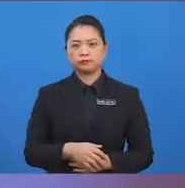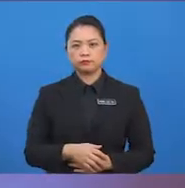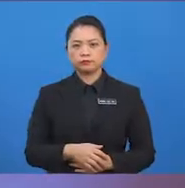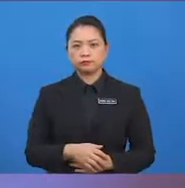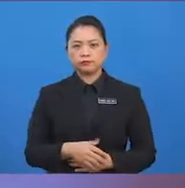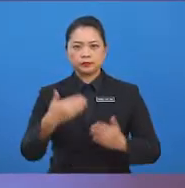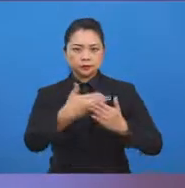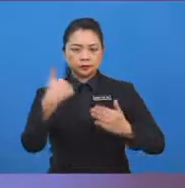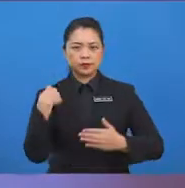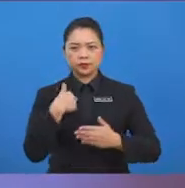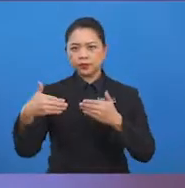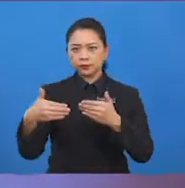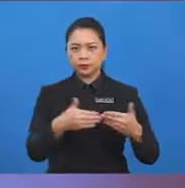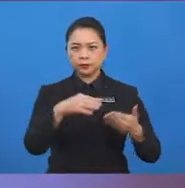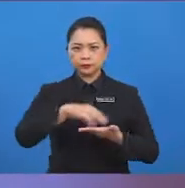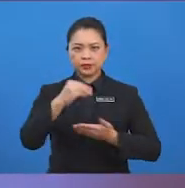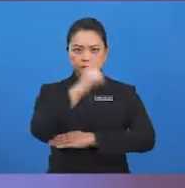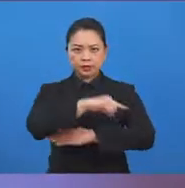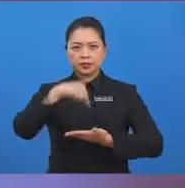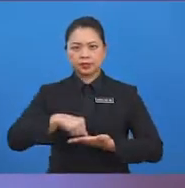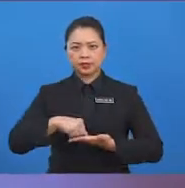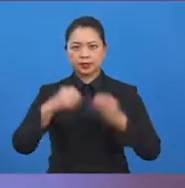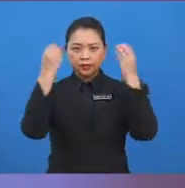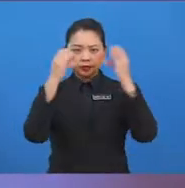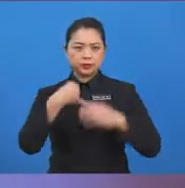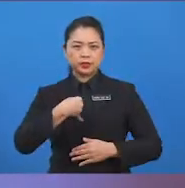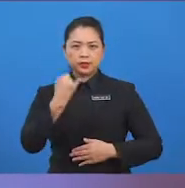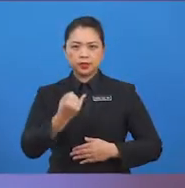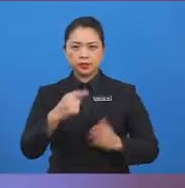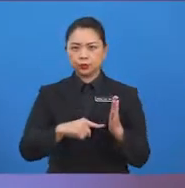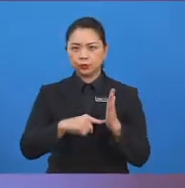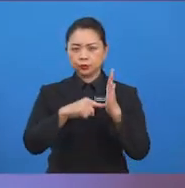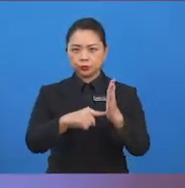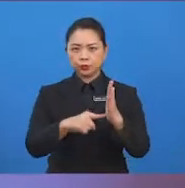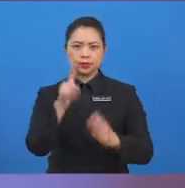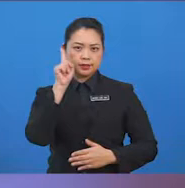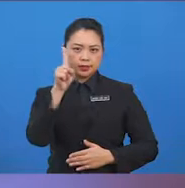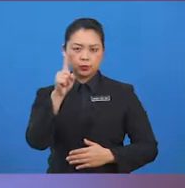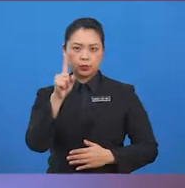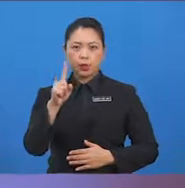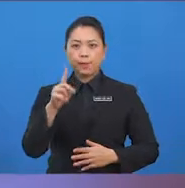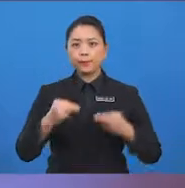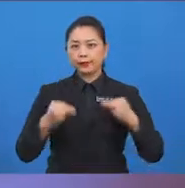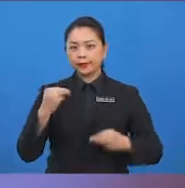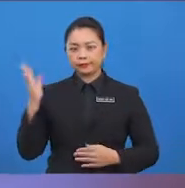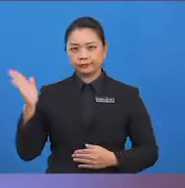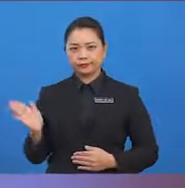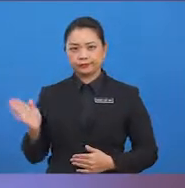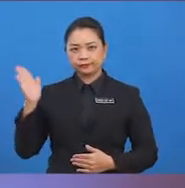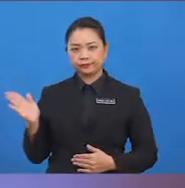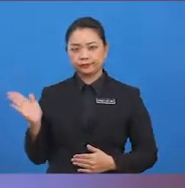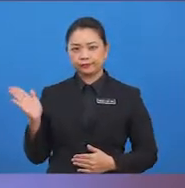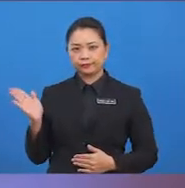Sebelum kita meneruskan pembelajaran hari ini, cikgu ingin menunjukkan satu model atom. Baiklah,